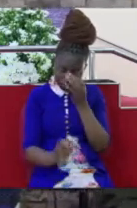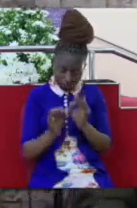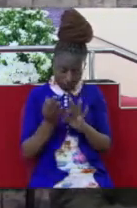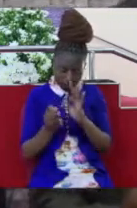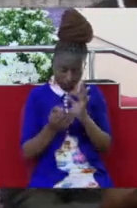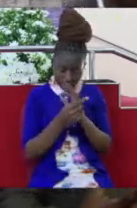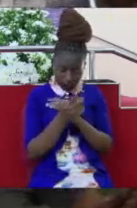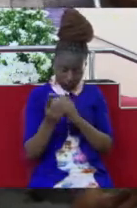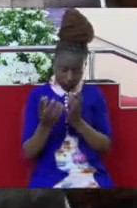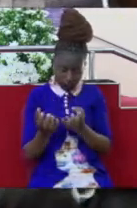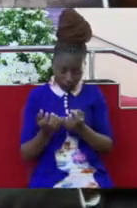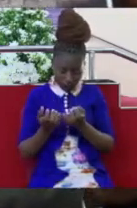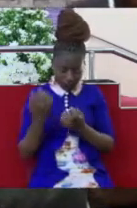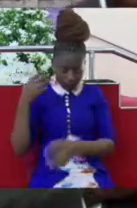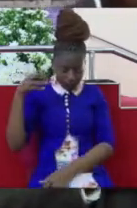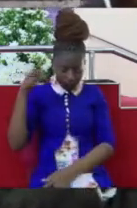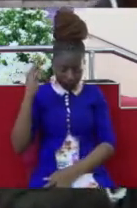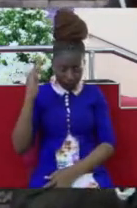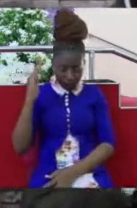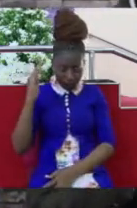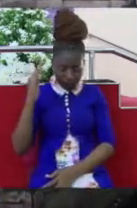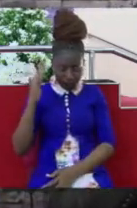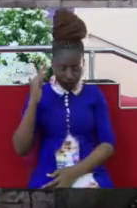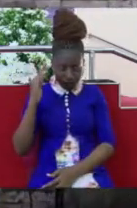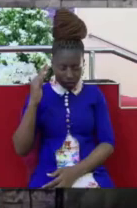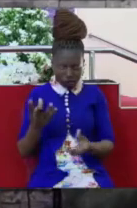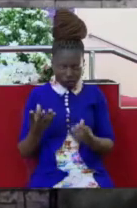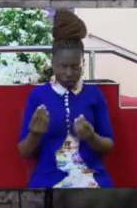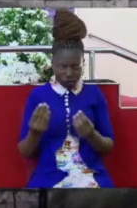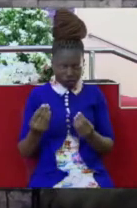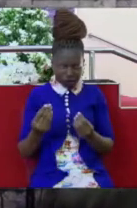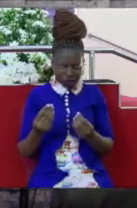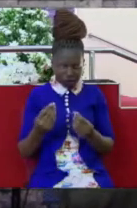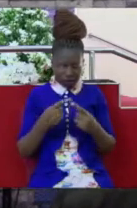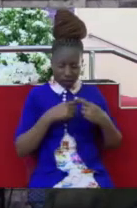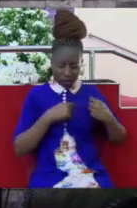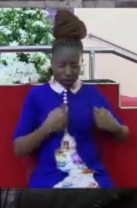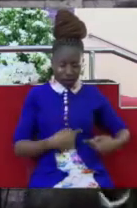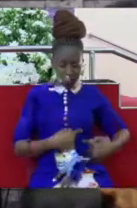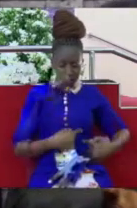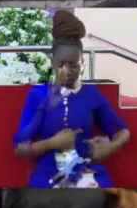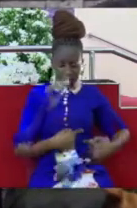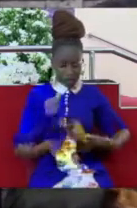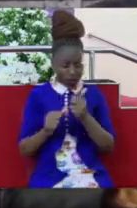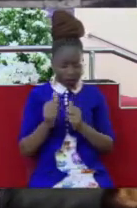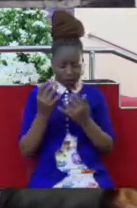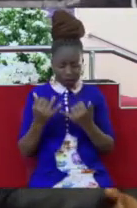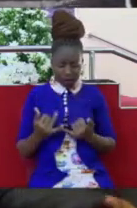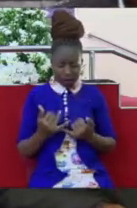Mungu ayeyushe moyo wako, which has become hardened, ambao umekuwa mgumu, over time, kwa muda,